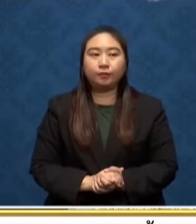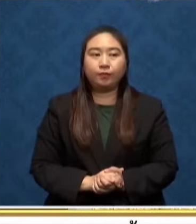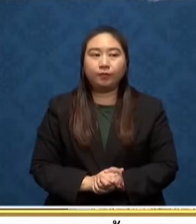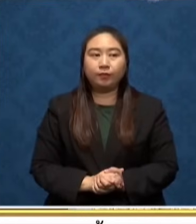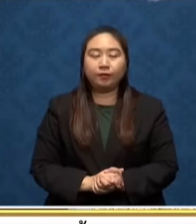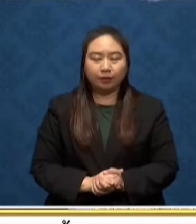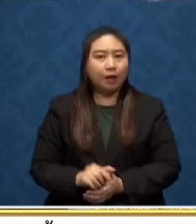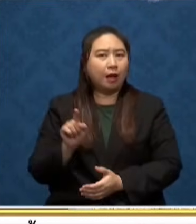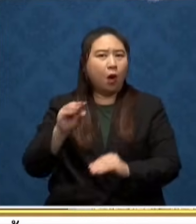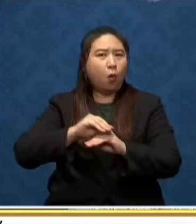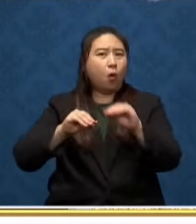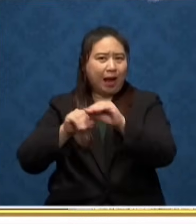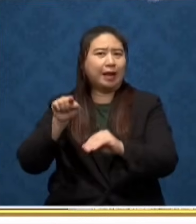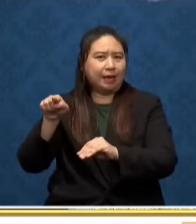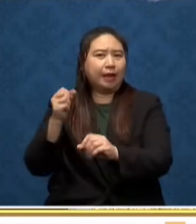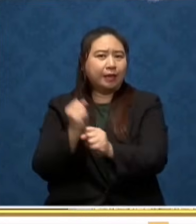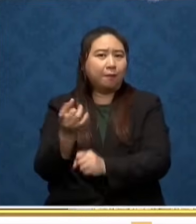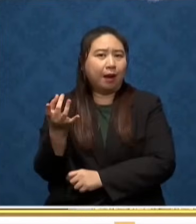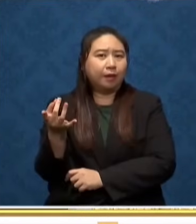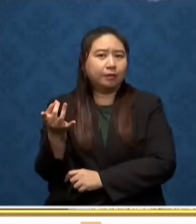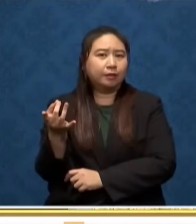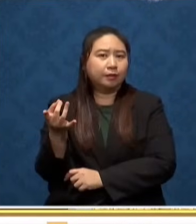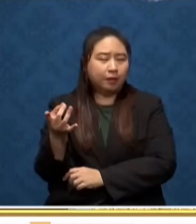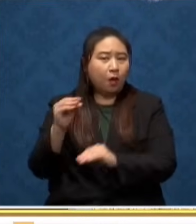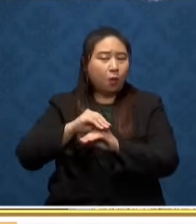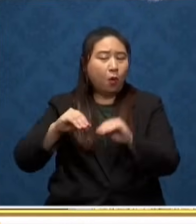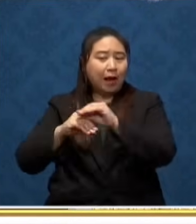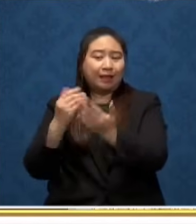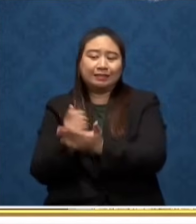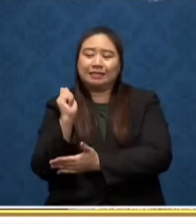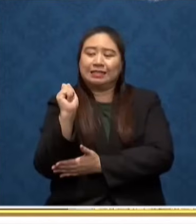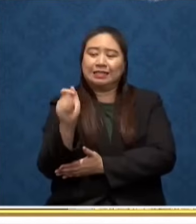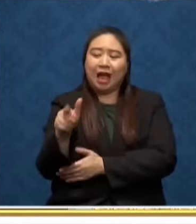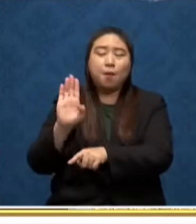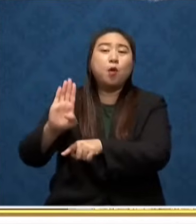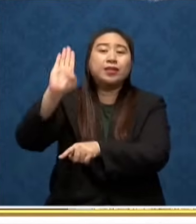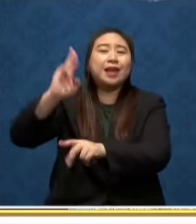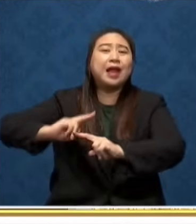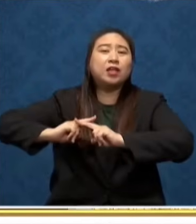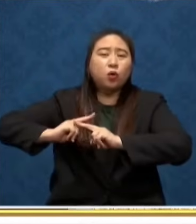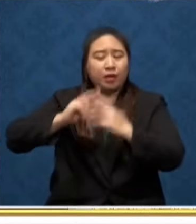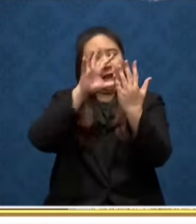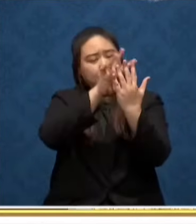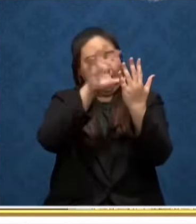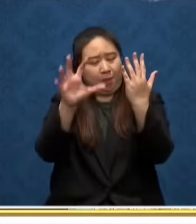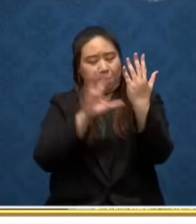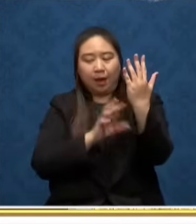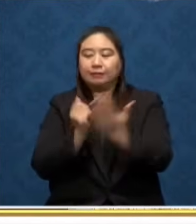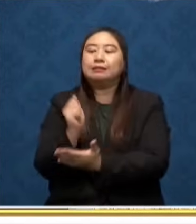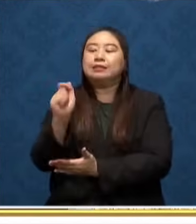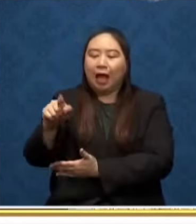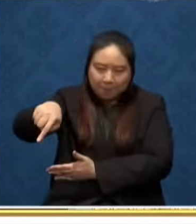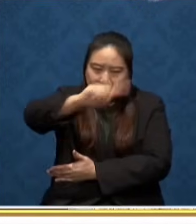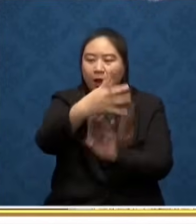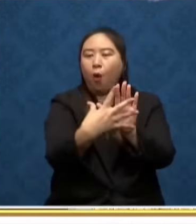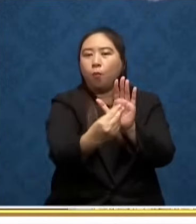โครงการนี้ทำอะไรคะโครงการนี้จ่ายเงินจ้างบริษัทเอกชนในแต่ละภูมิภาคให้ไปอบรมประชาชนชายขอบ